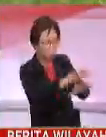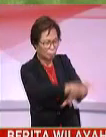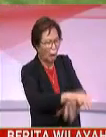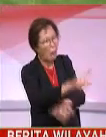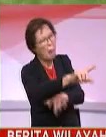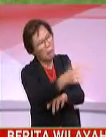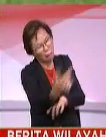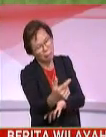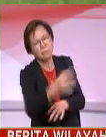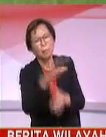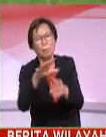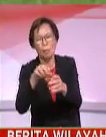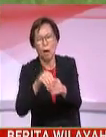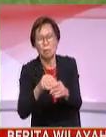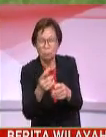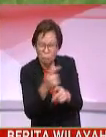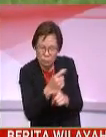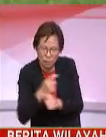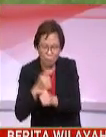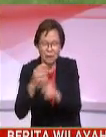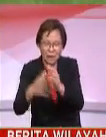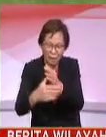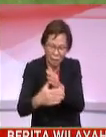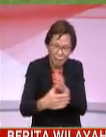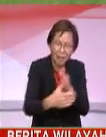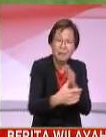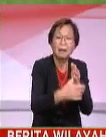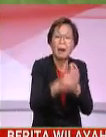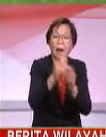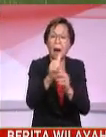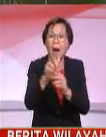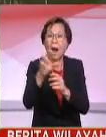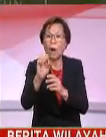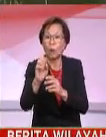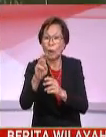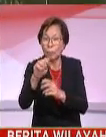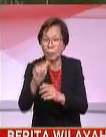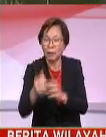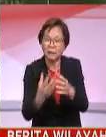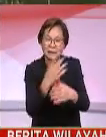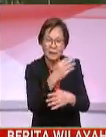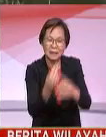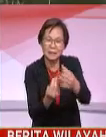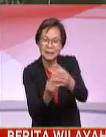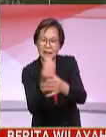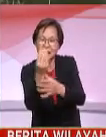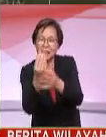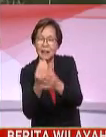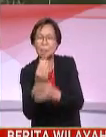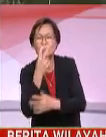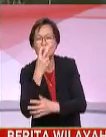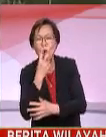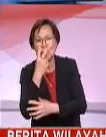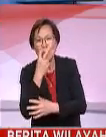pertanian lain termasuk peternakan ikan arowana dan penanaman nanas.